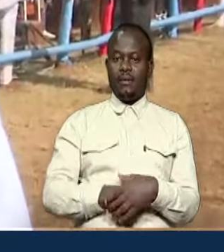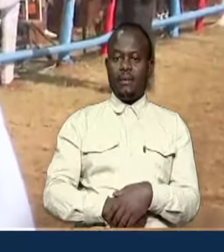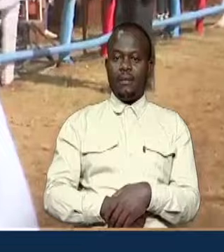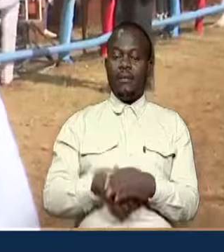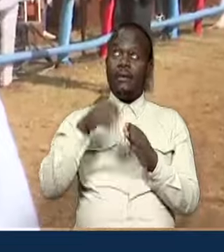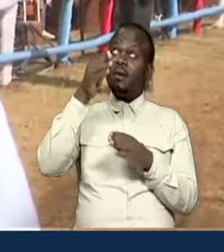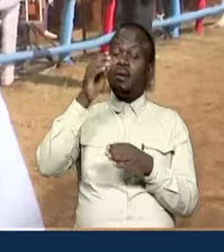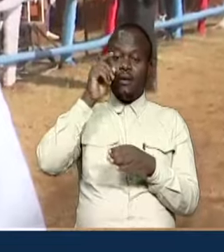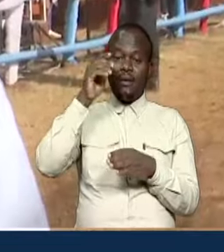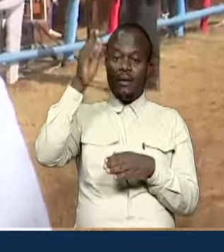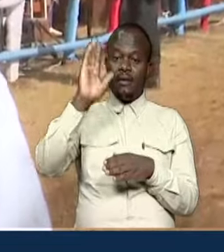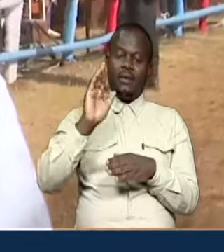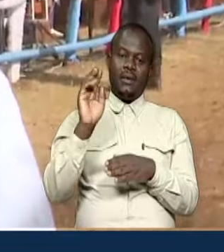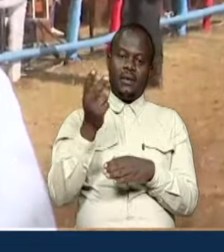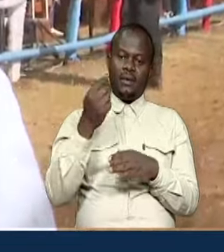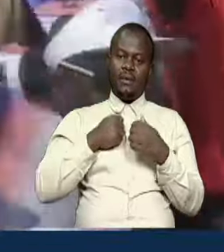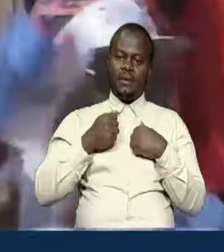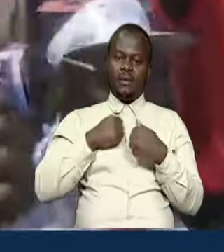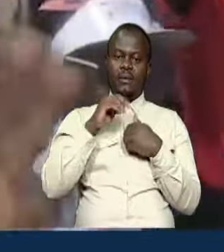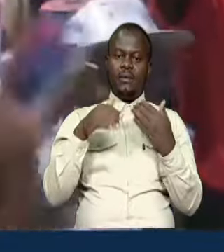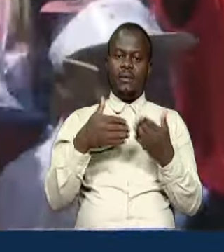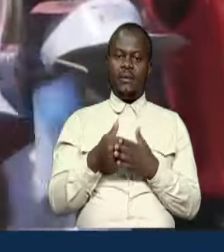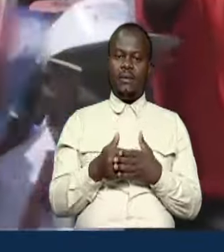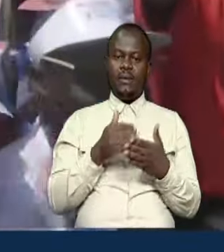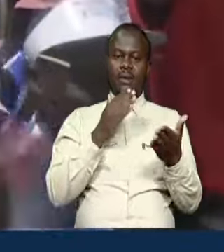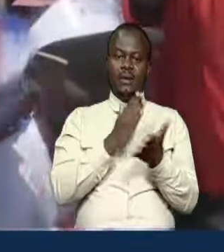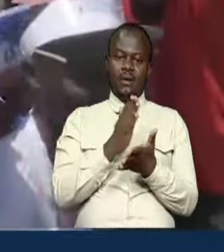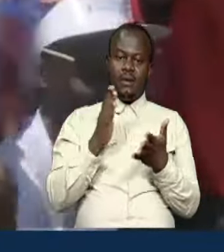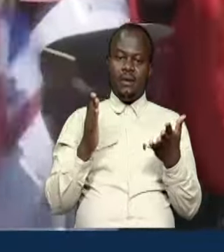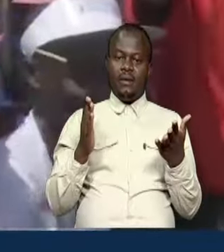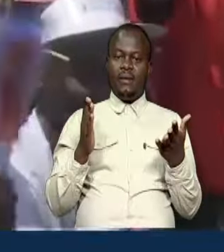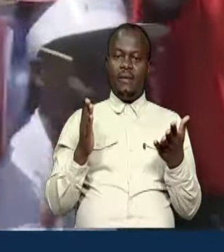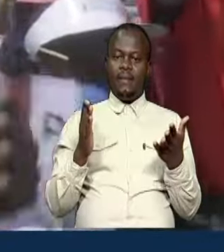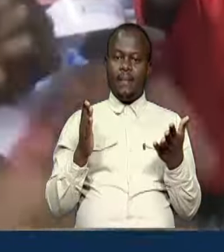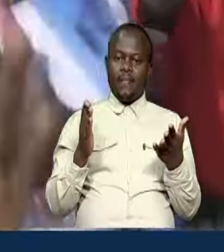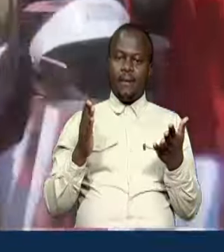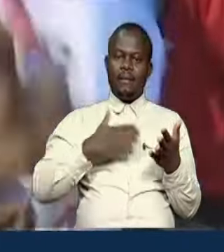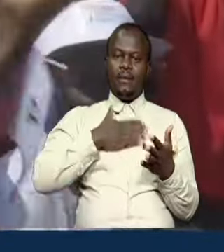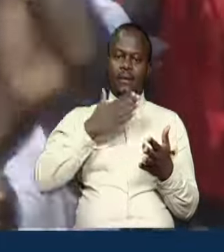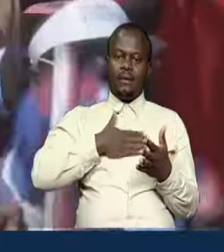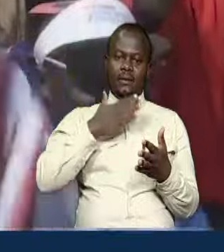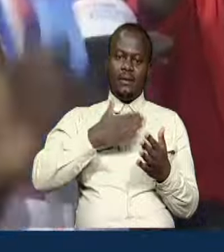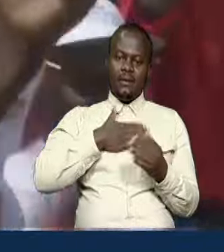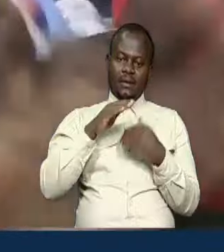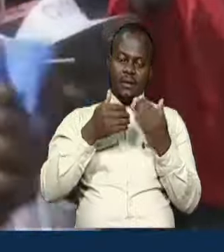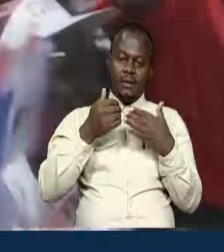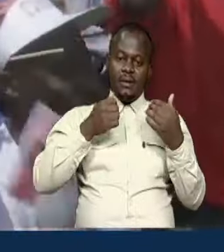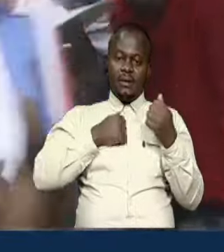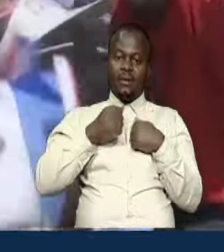ya kabiri ku banyarwanda bari bose n'ukuri kose uva twarishimye twaba abanyarwanda